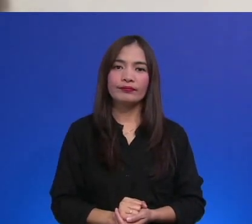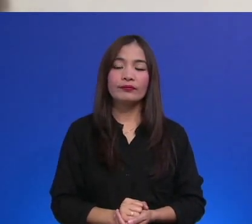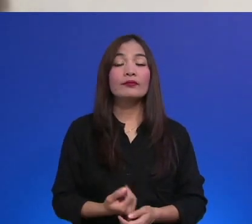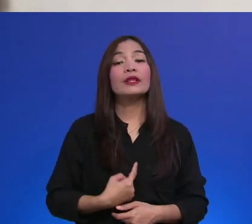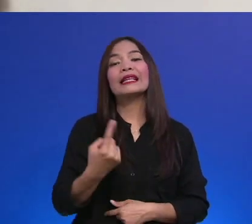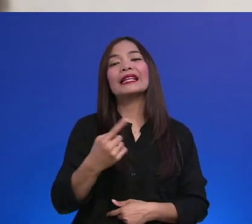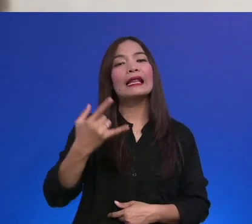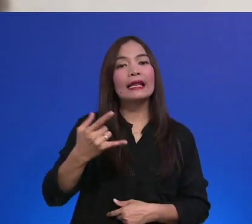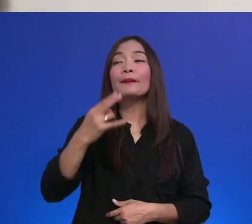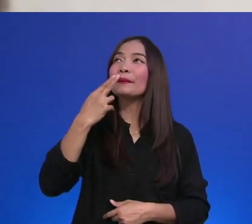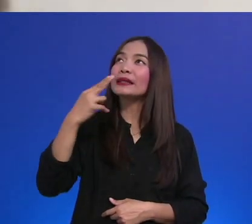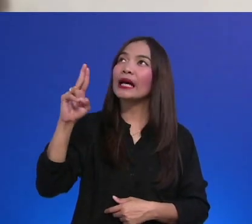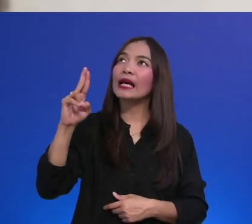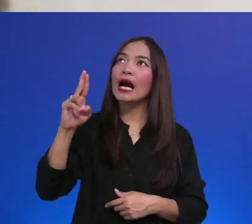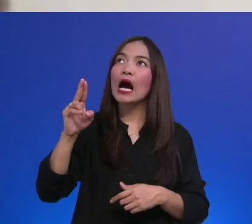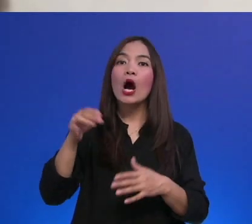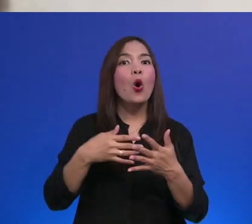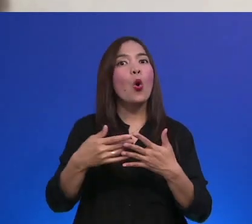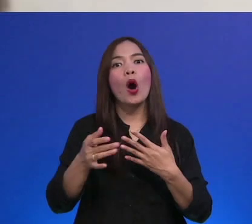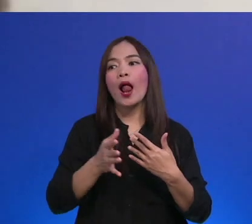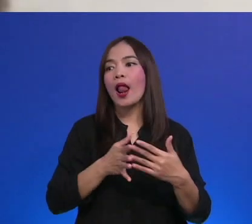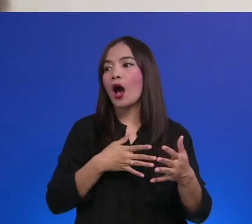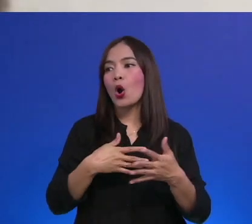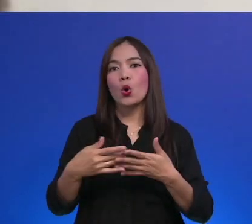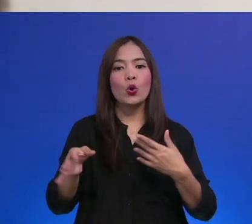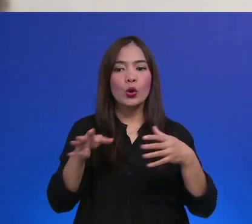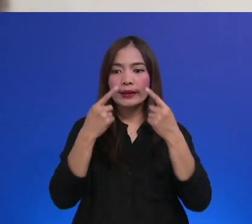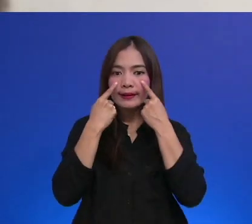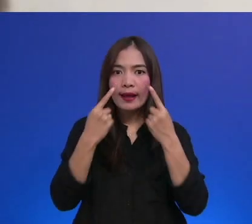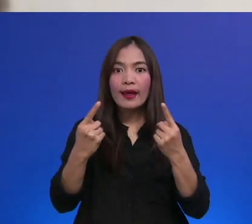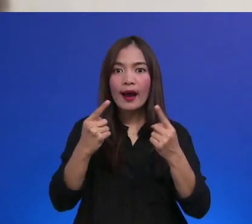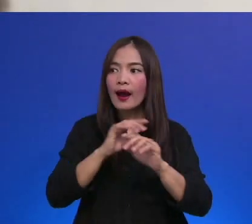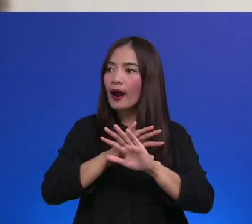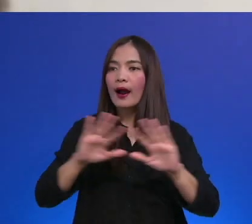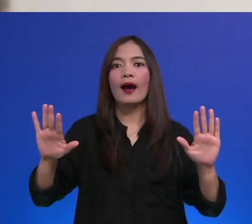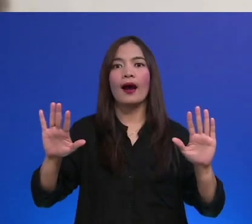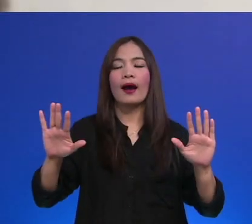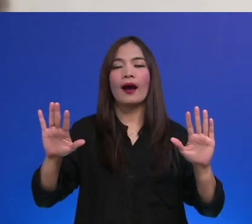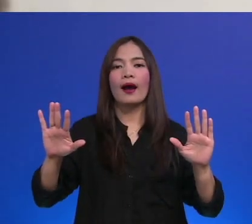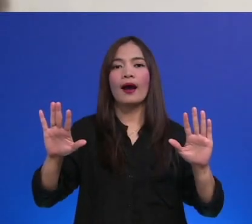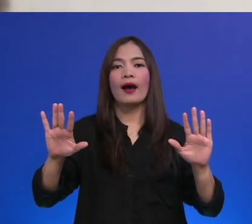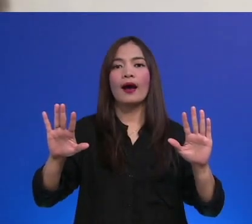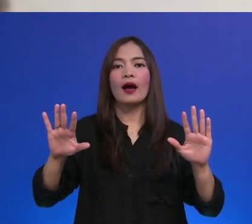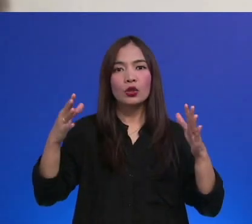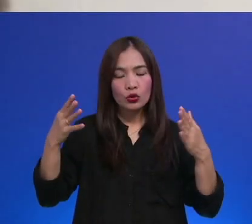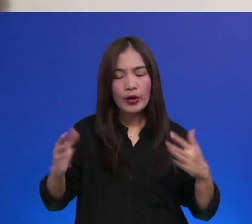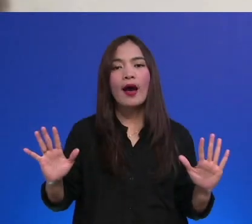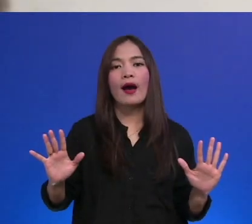percaya Tuhan titik walau kita tidak melihat